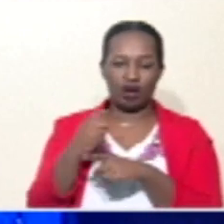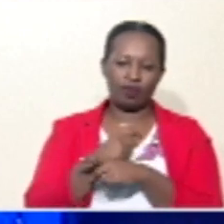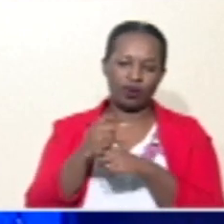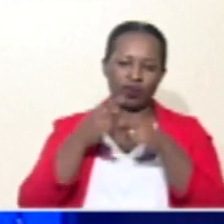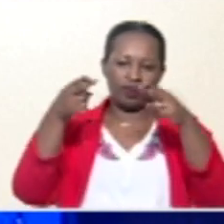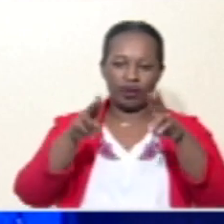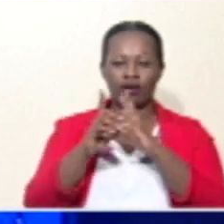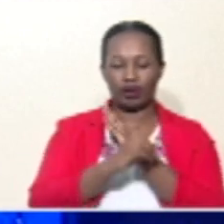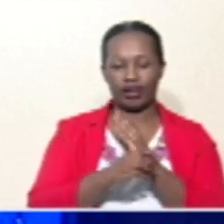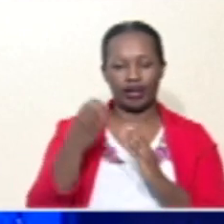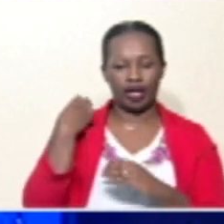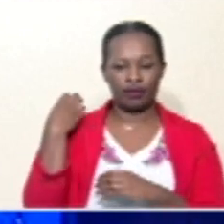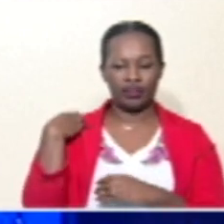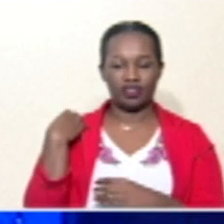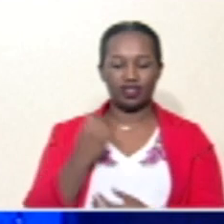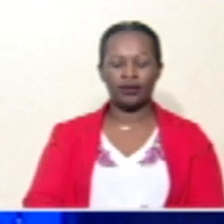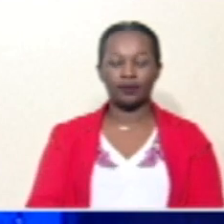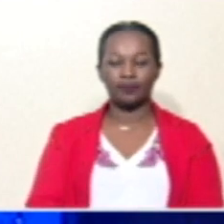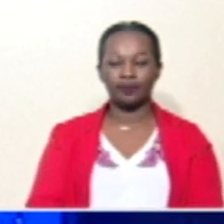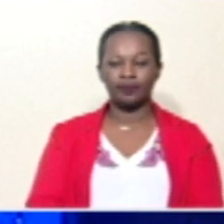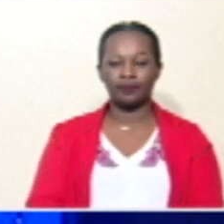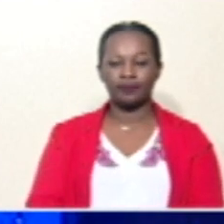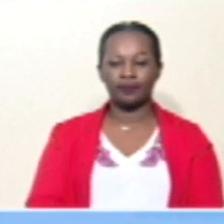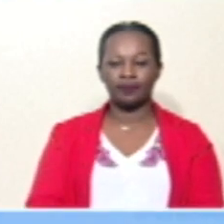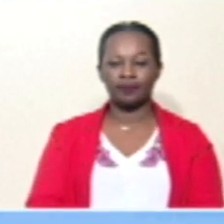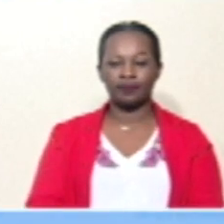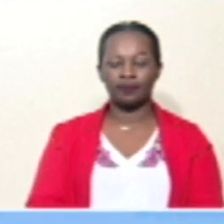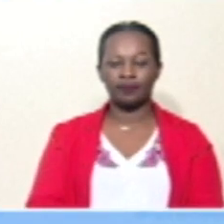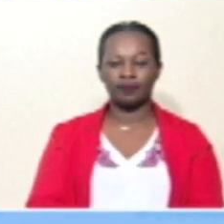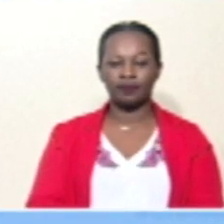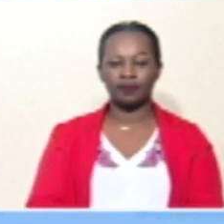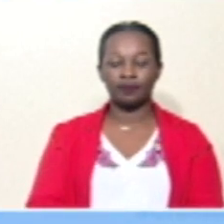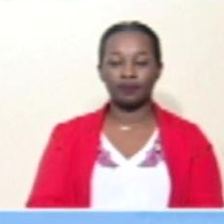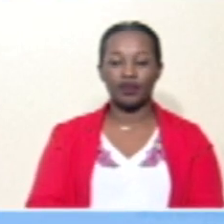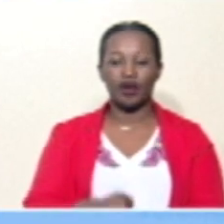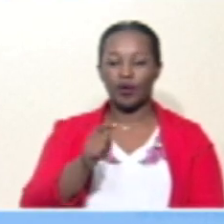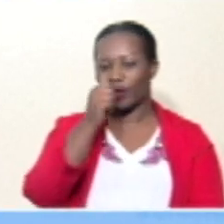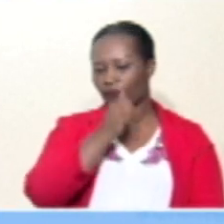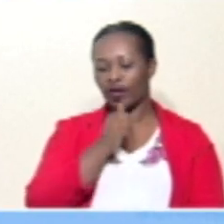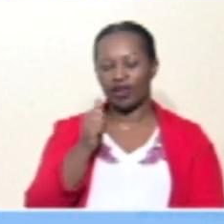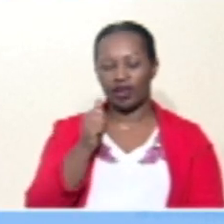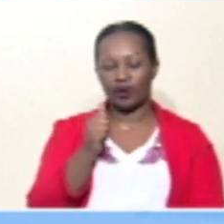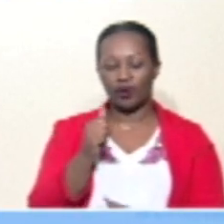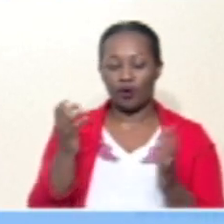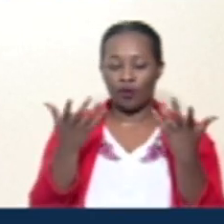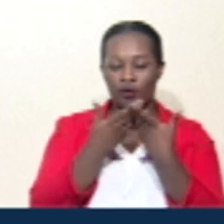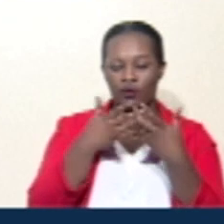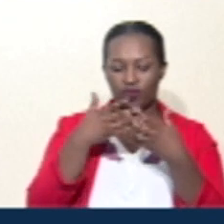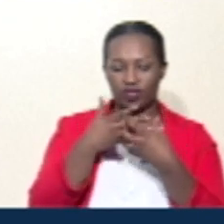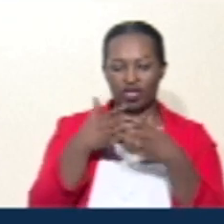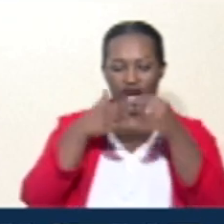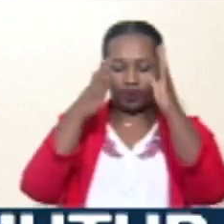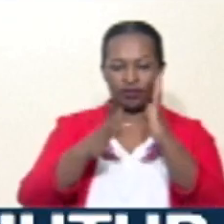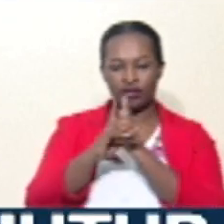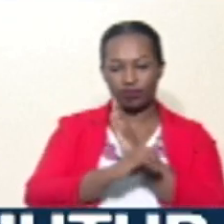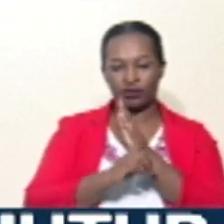mu karere ka Bugesera. Kwizera John Patrick yari atubereye. Mwiherero waruhuje abayobozi b'uturere bungirije uko ari 63